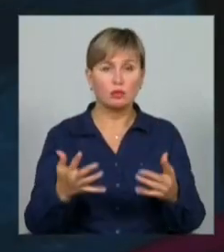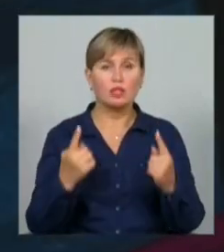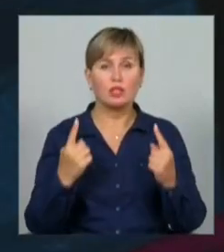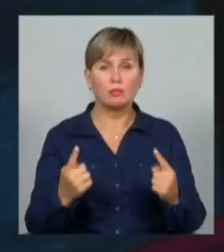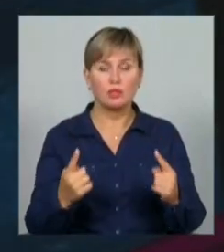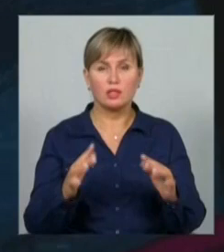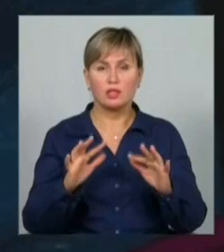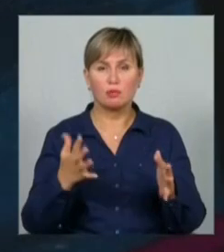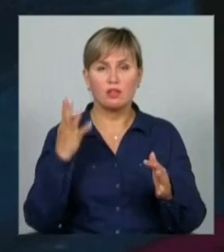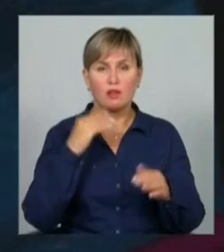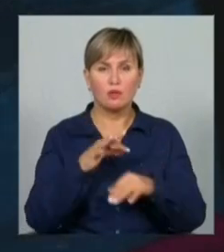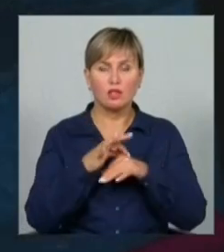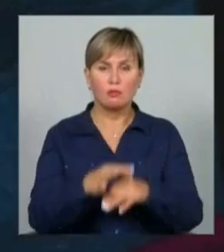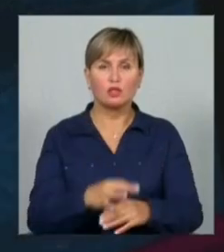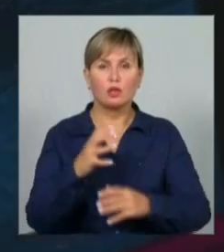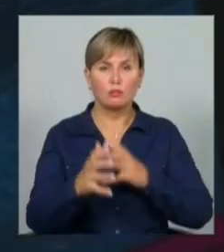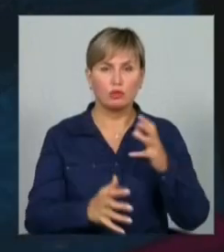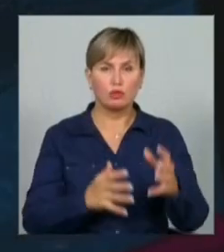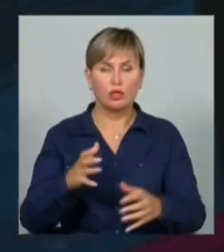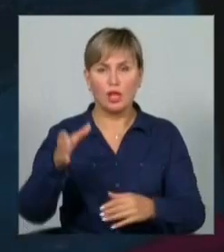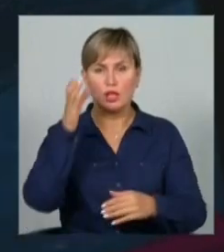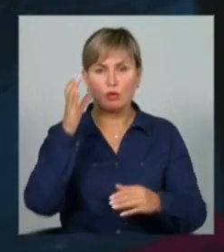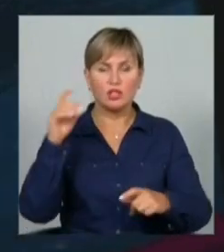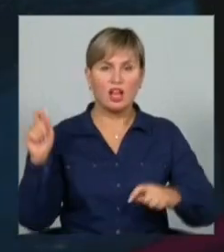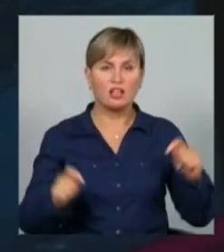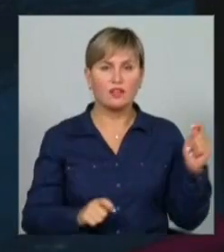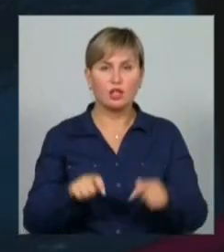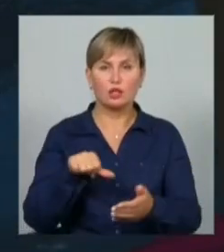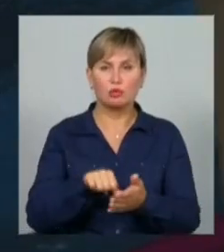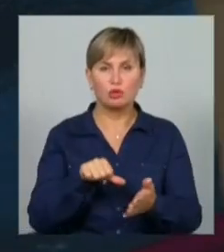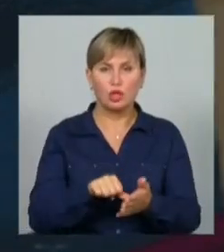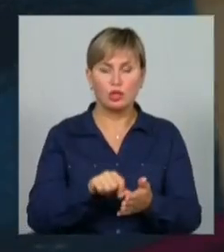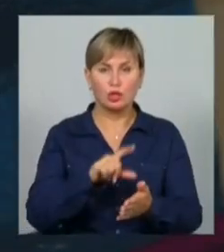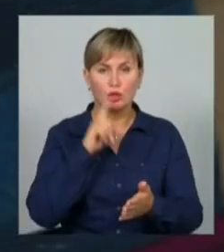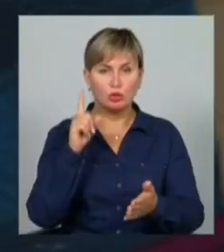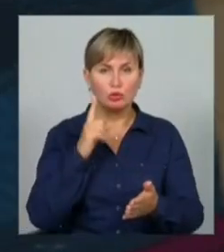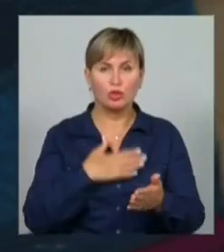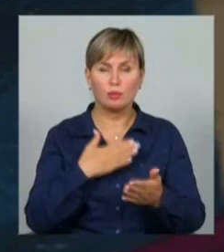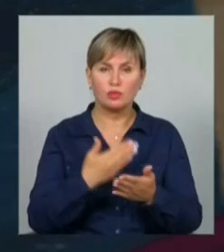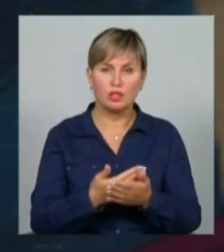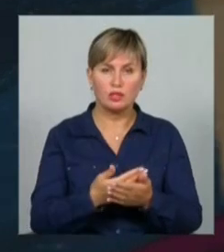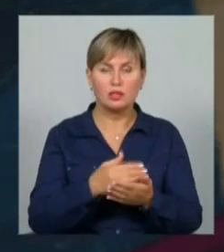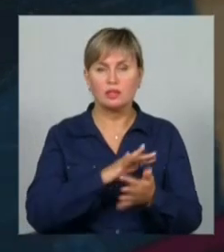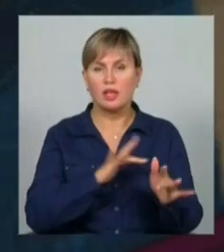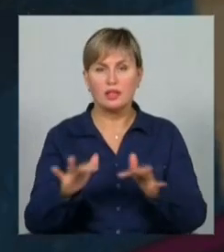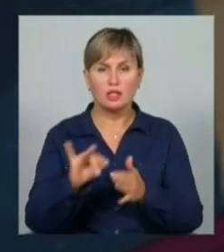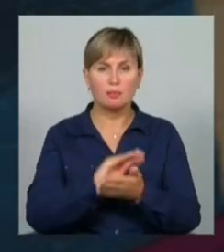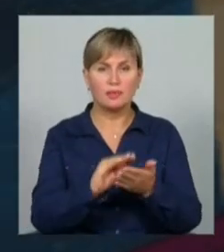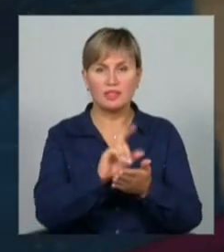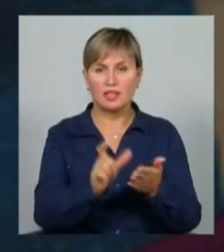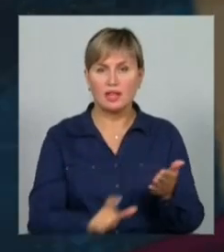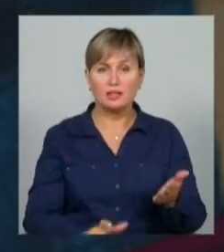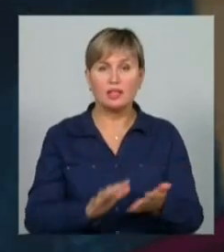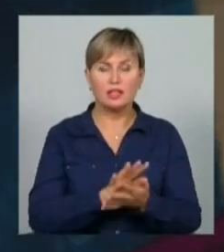знаменательного события в Алматы прошла международная научная конференция с участием видных ученых, общественных деятелей и писателей. Дана